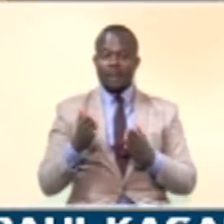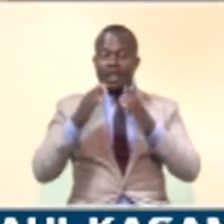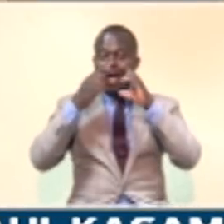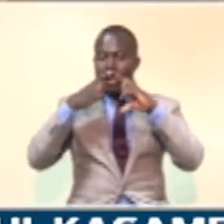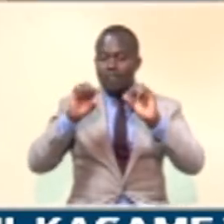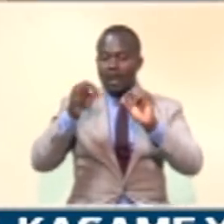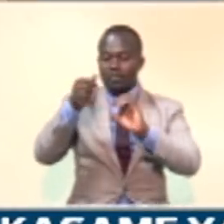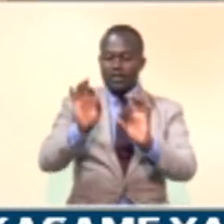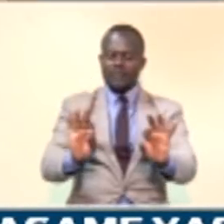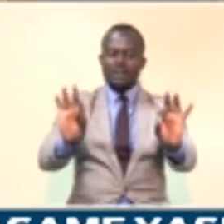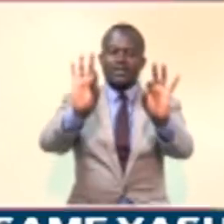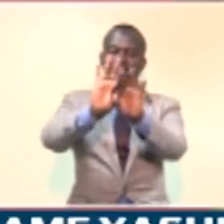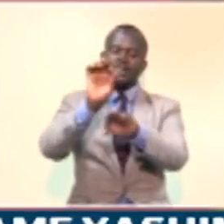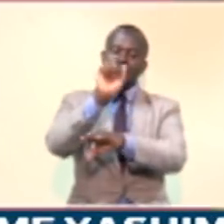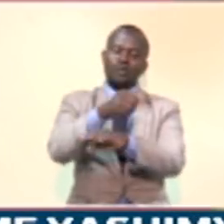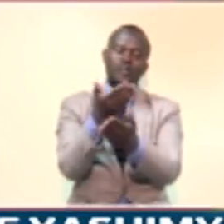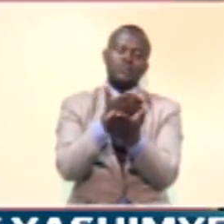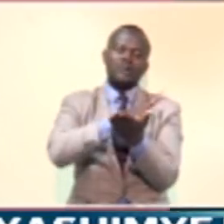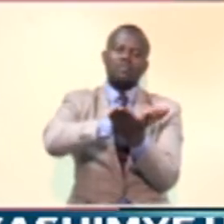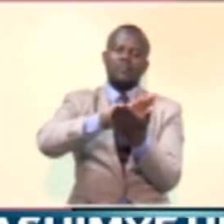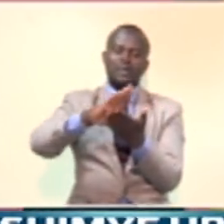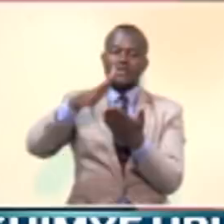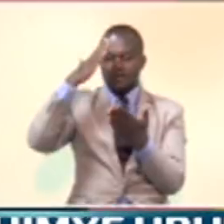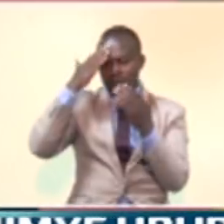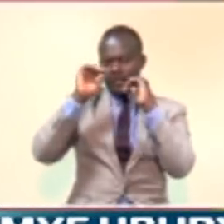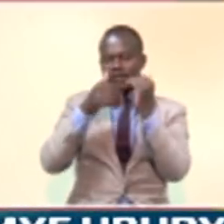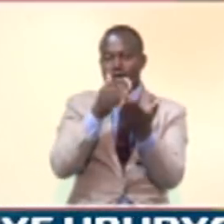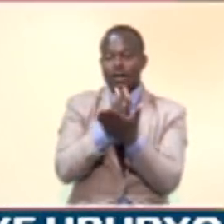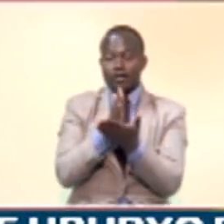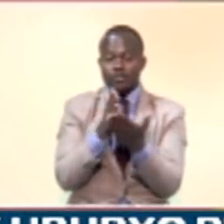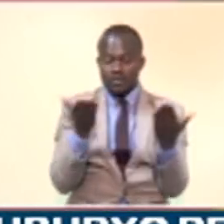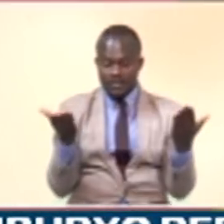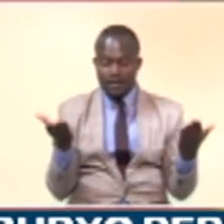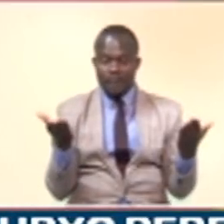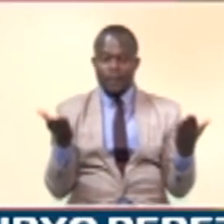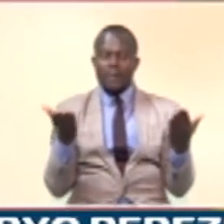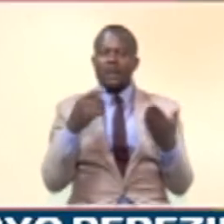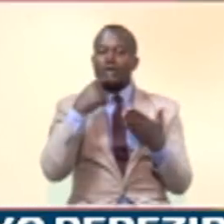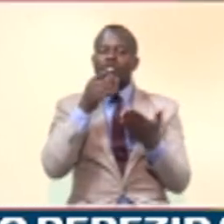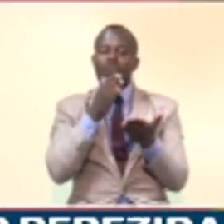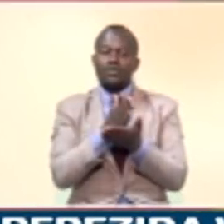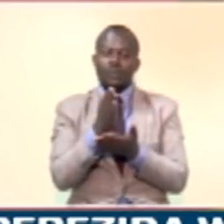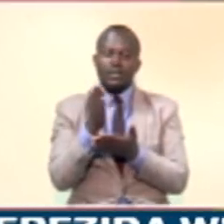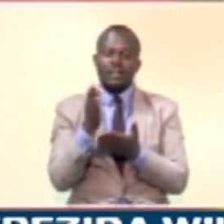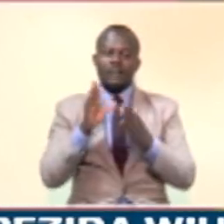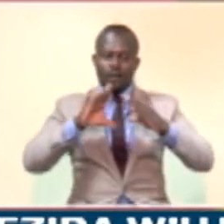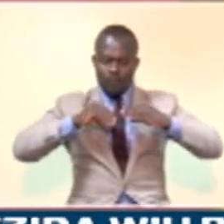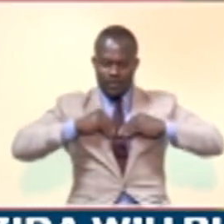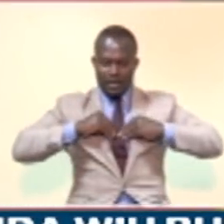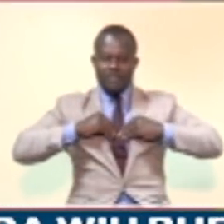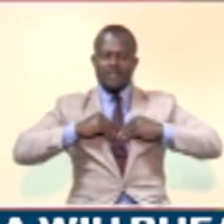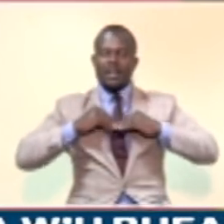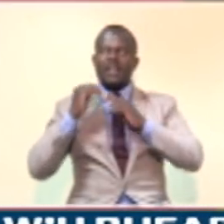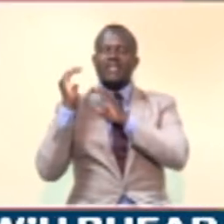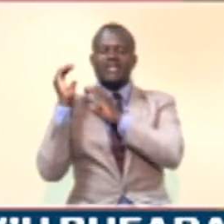Amagambo ye ni ingirakamaro kurusha gusaba imbabazi kuko yaraye ukuri. Kuvuga ukuri ni ukwiyemeza kwirengera